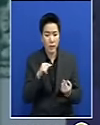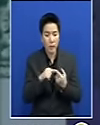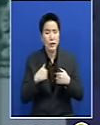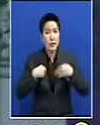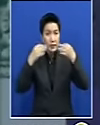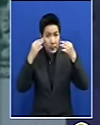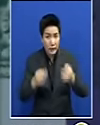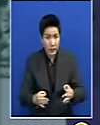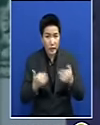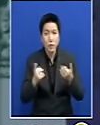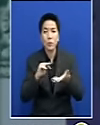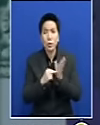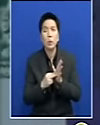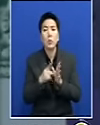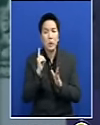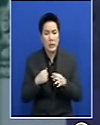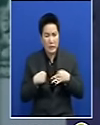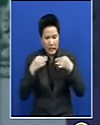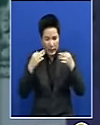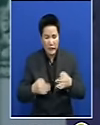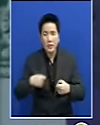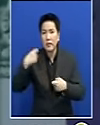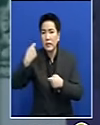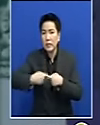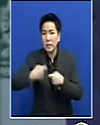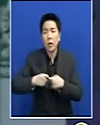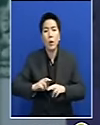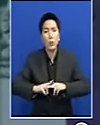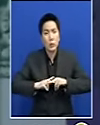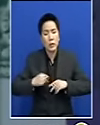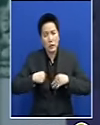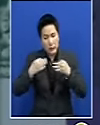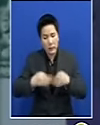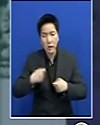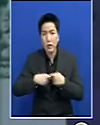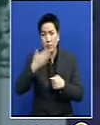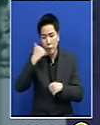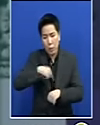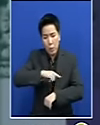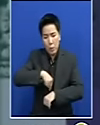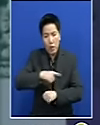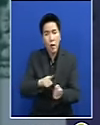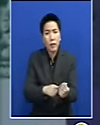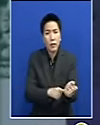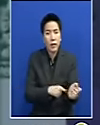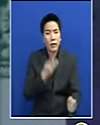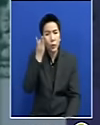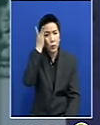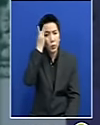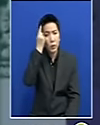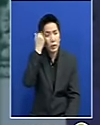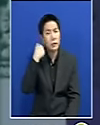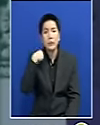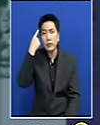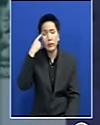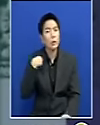การตัดสินใจครั้งนี้นะครับว่าเป็นการตัดสินใจที่ยากลำบากมากๆสำหรับตัวเองนะครับหลังจากใช้เวลาอย่างยาวนานที่ใคร่ครวญจึง